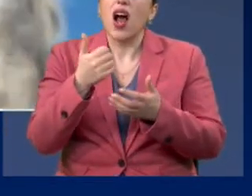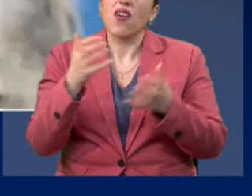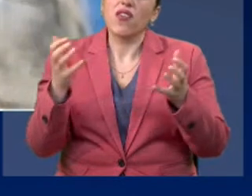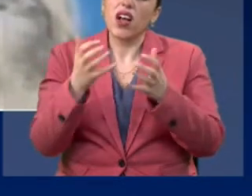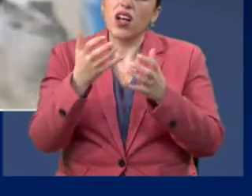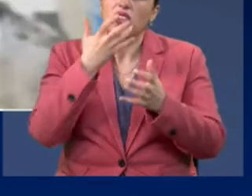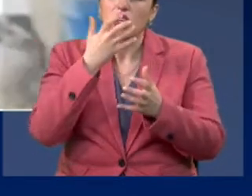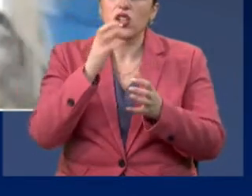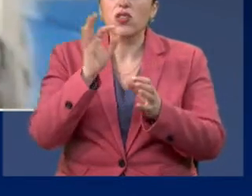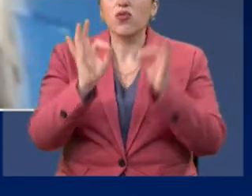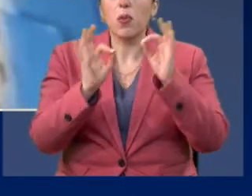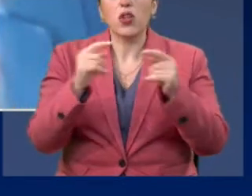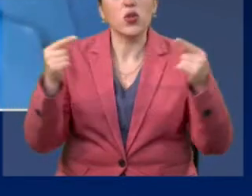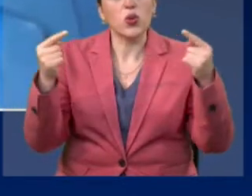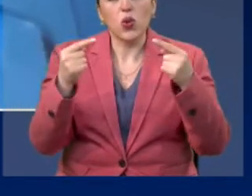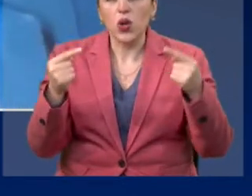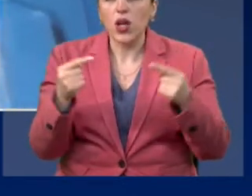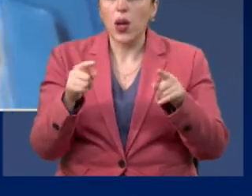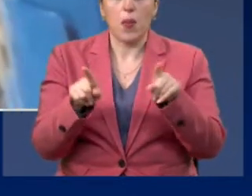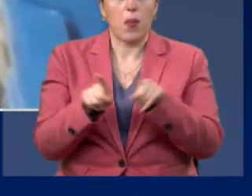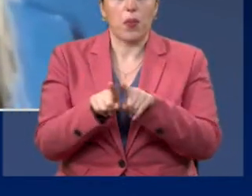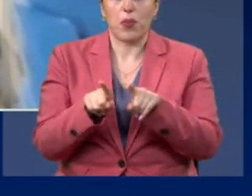պահես, մեկ է ինքը